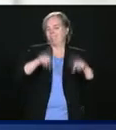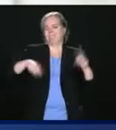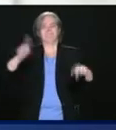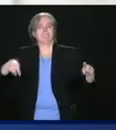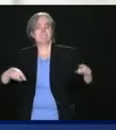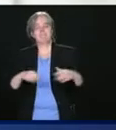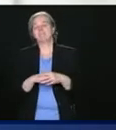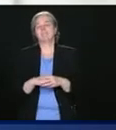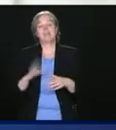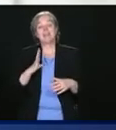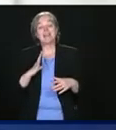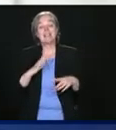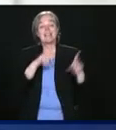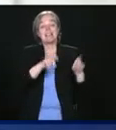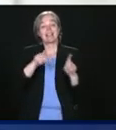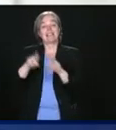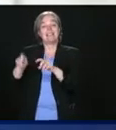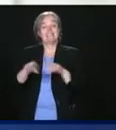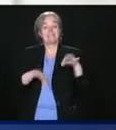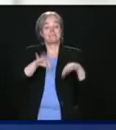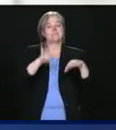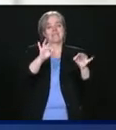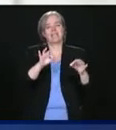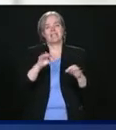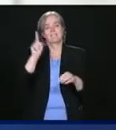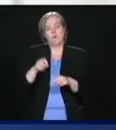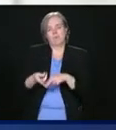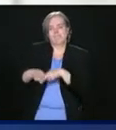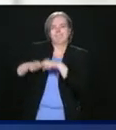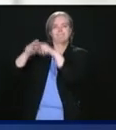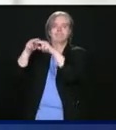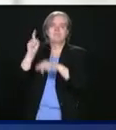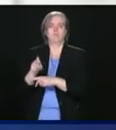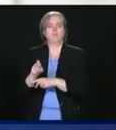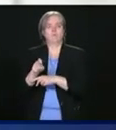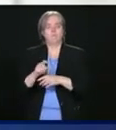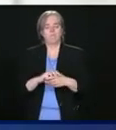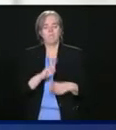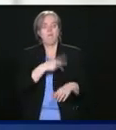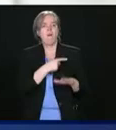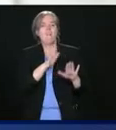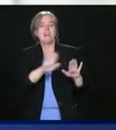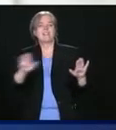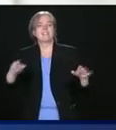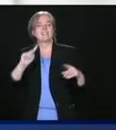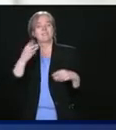ce sujet. Mais nous sommes confiants que nous allons pouvoir augmenter le rythme de manière significative.